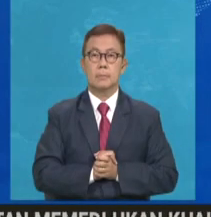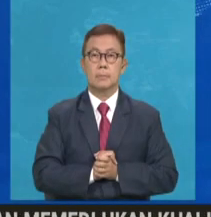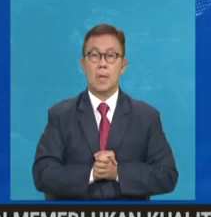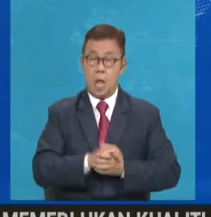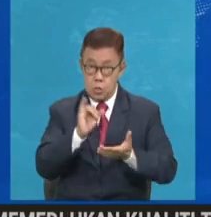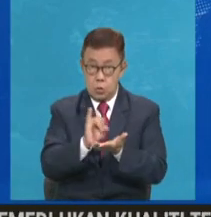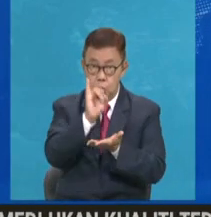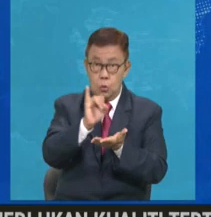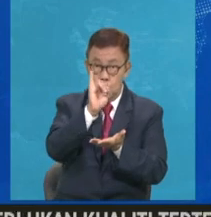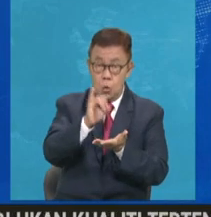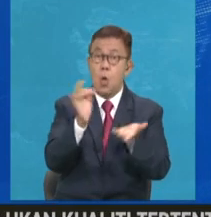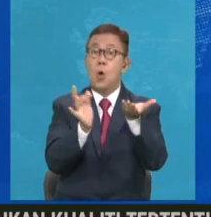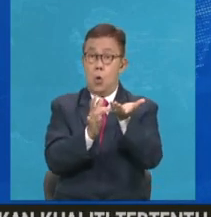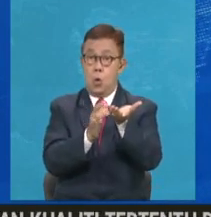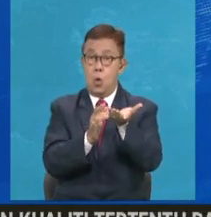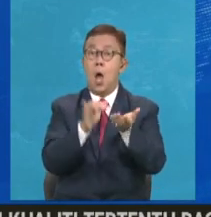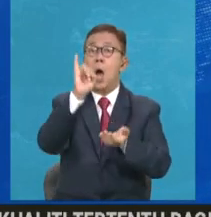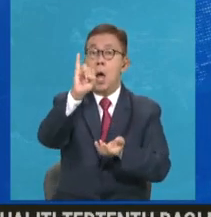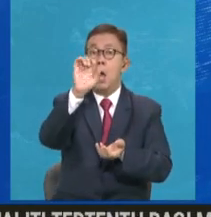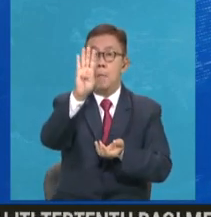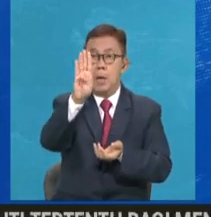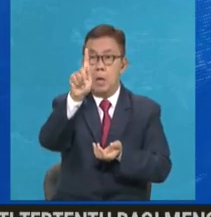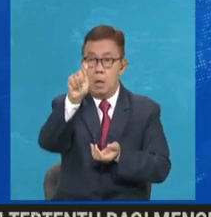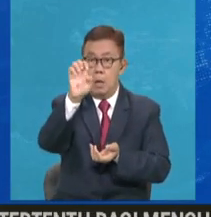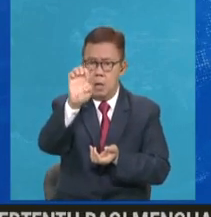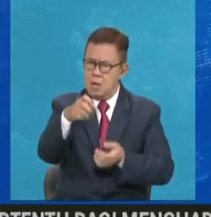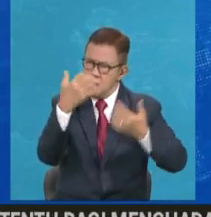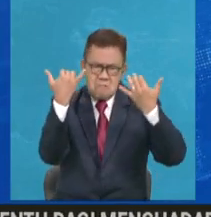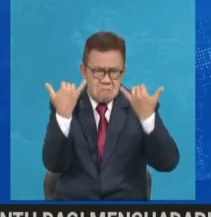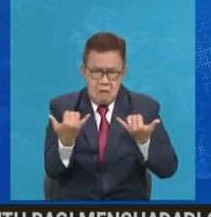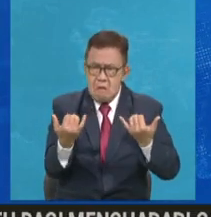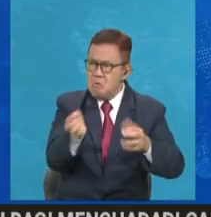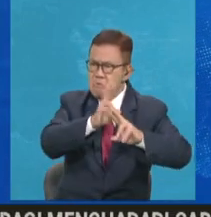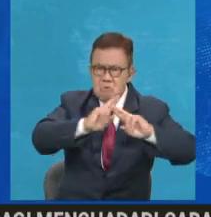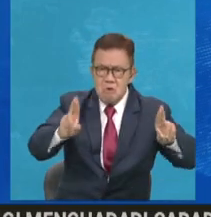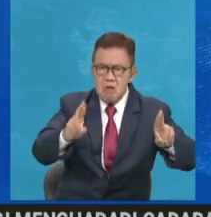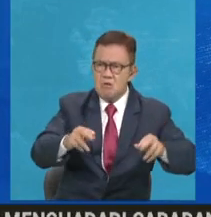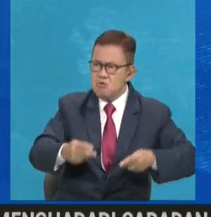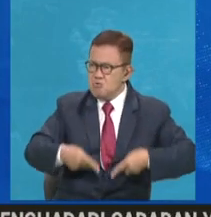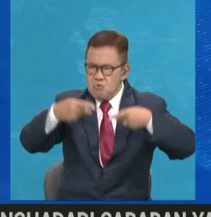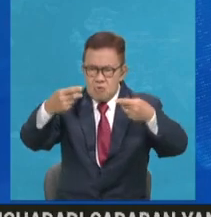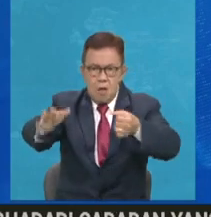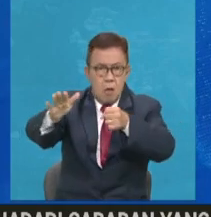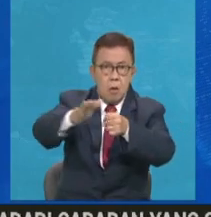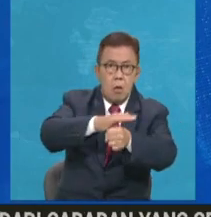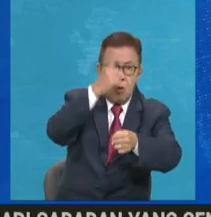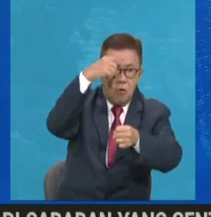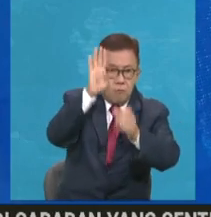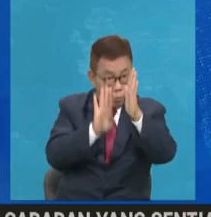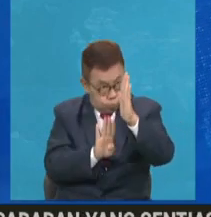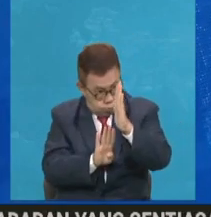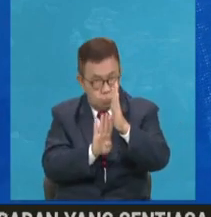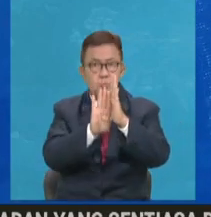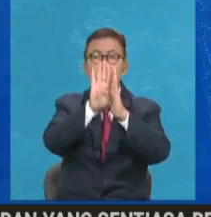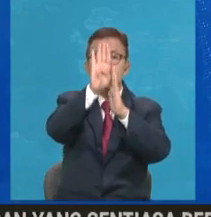Institut pendidikan teknikal Brunei ibti Sentosa berusaha untuk melengkapkan pelajarnya dengan kemahiran dan mempunyai